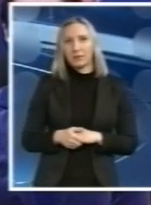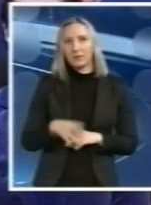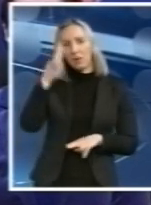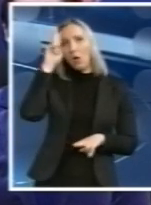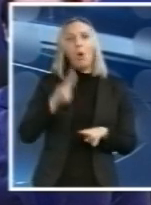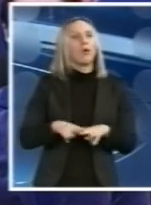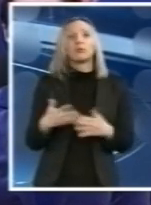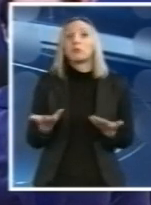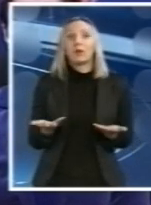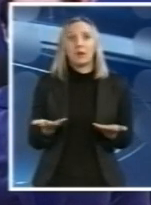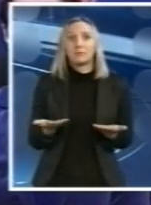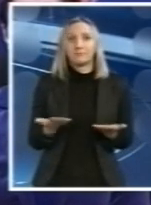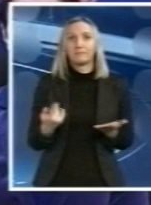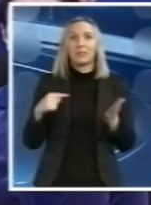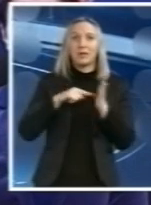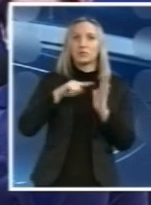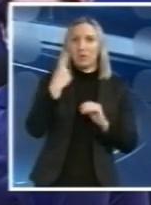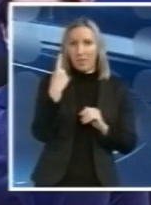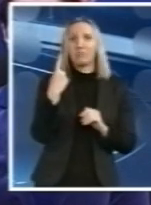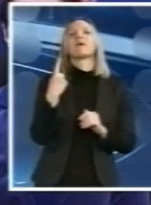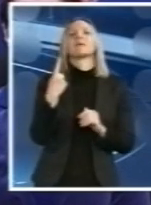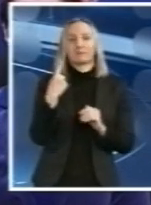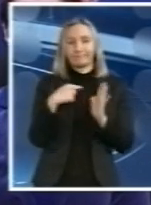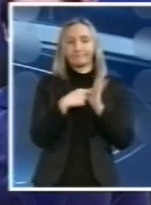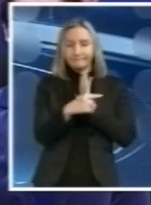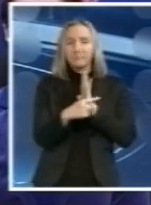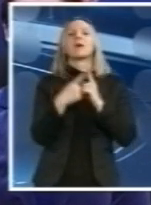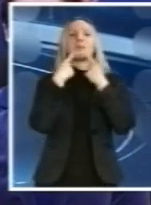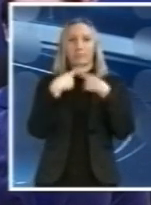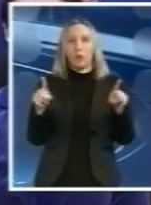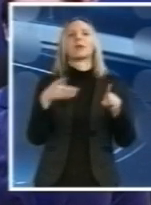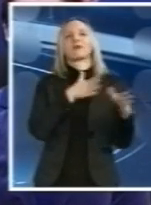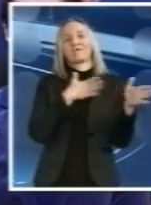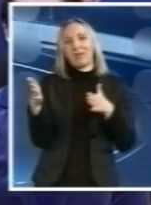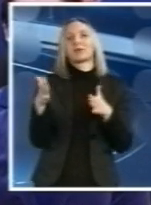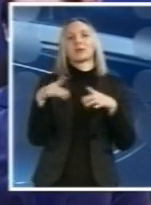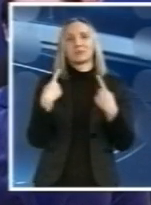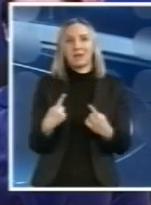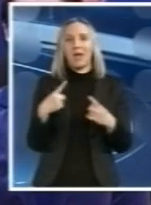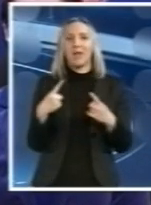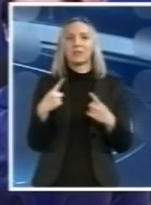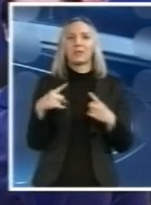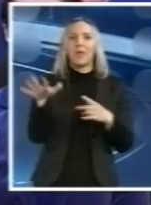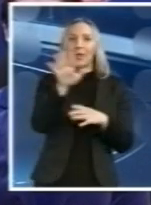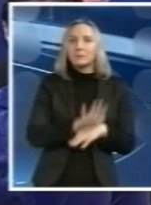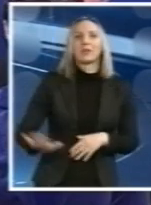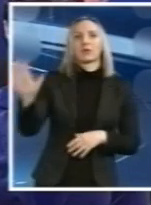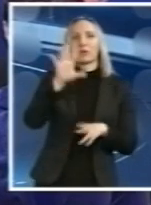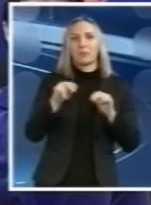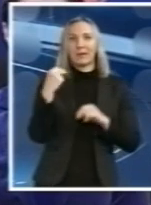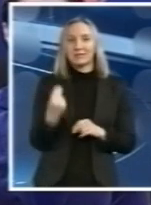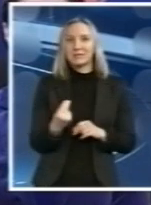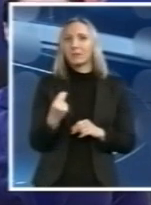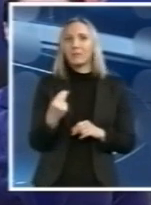Odluka glasi, tačka 1, proglašava se vanredno stanje na teritoriji Republike Srbije. Ova odluka stupa na